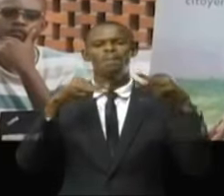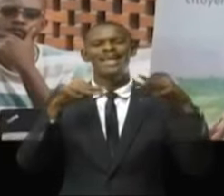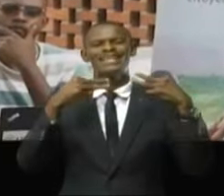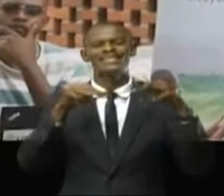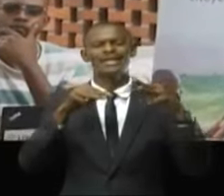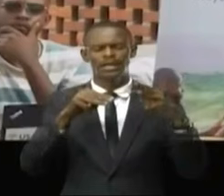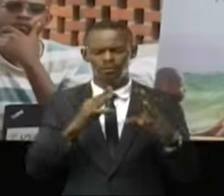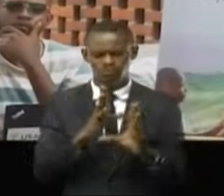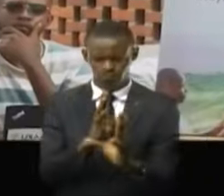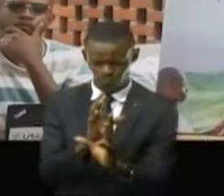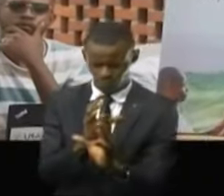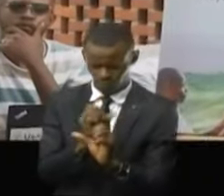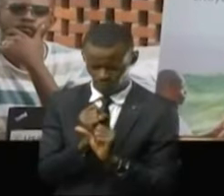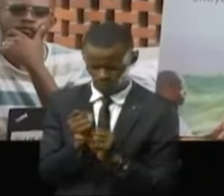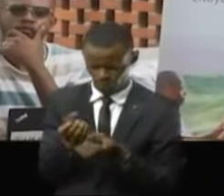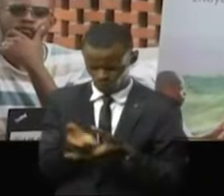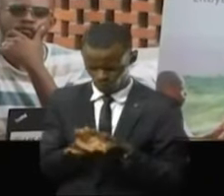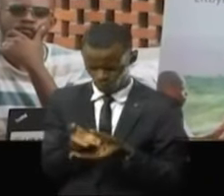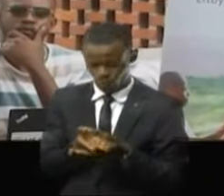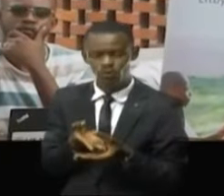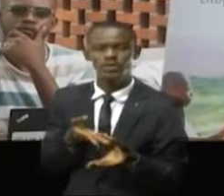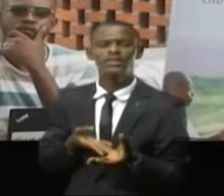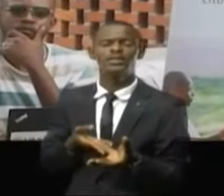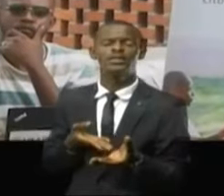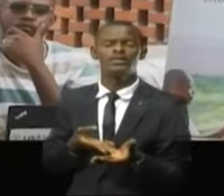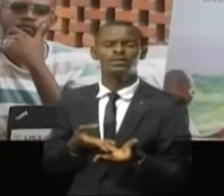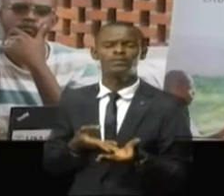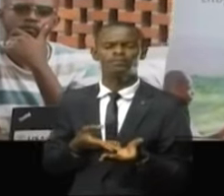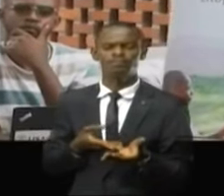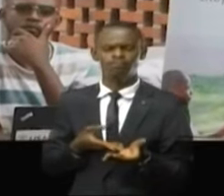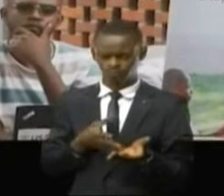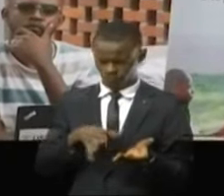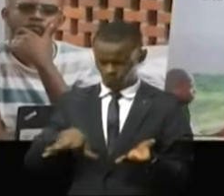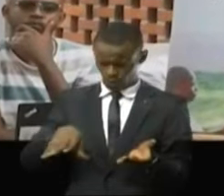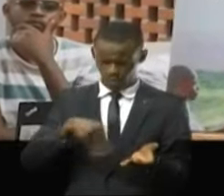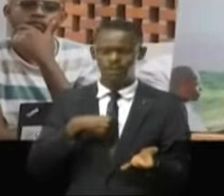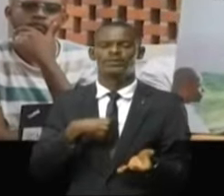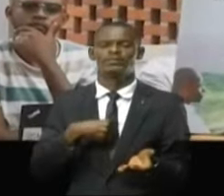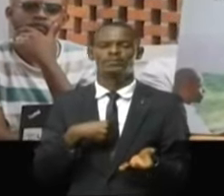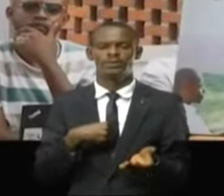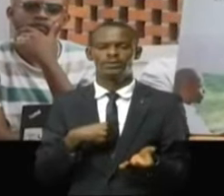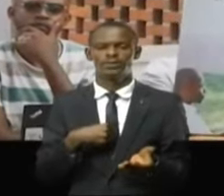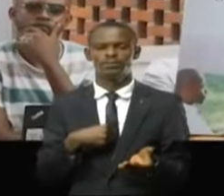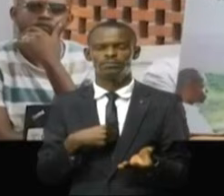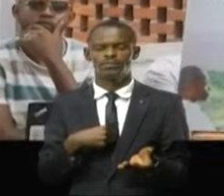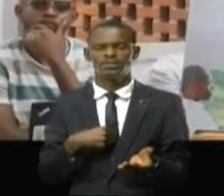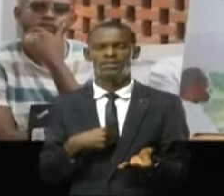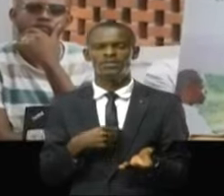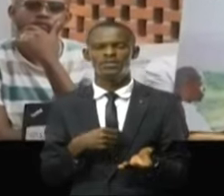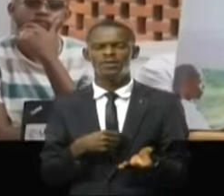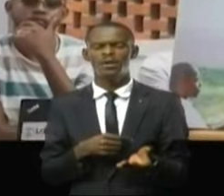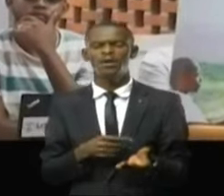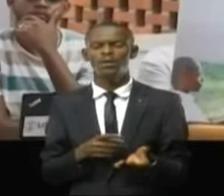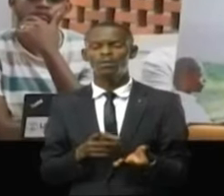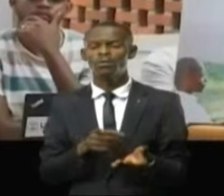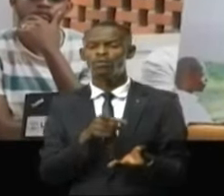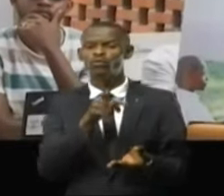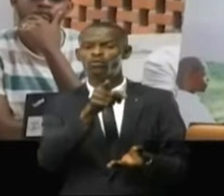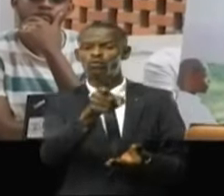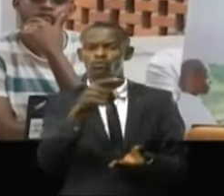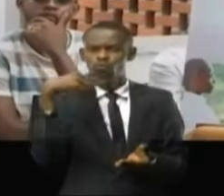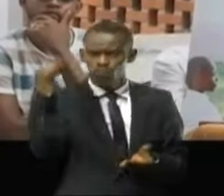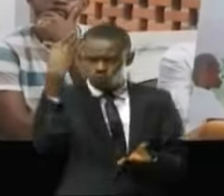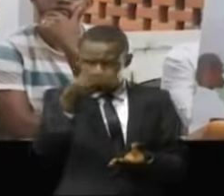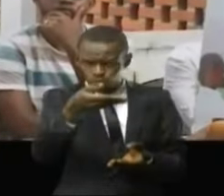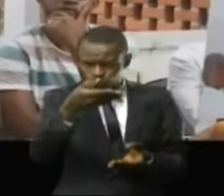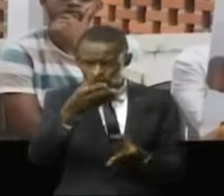Madame Legras, non pas seulement parce qu'il faut le recevoir, mais parce que comme vous, nous